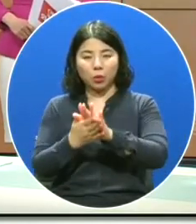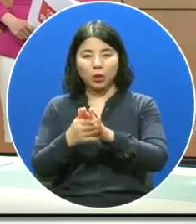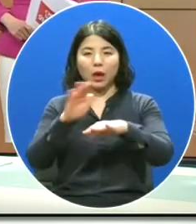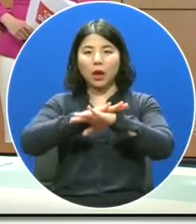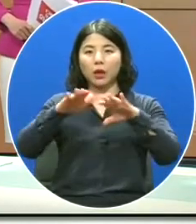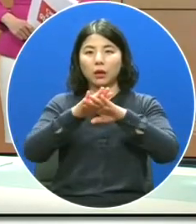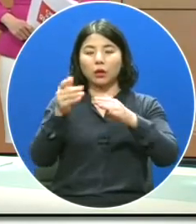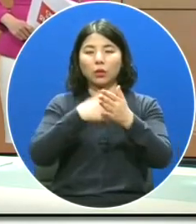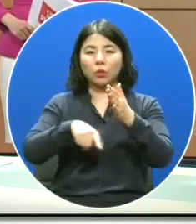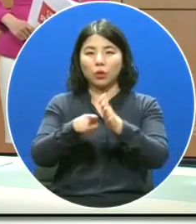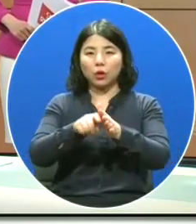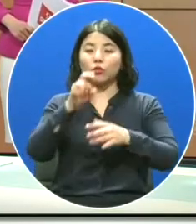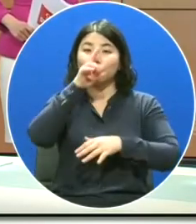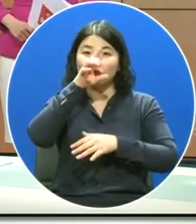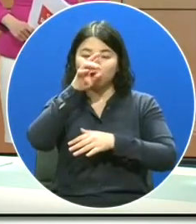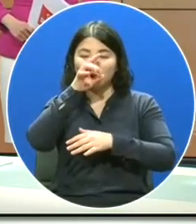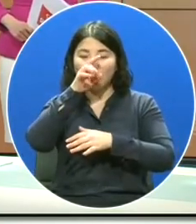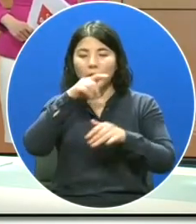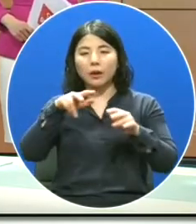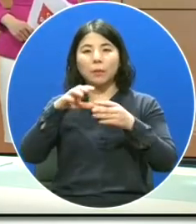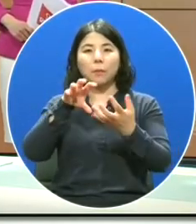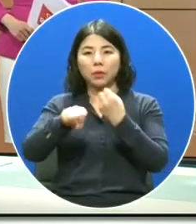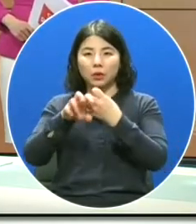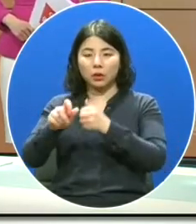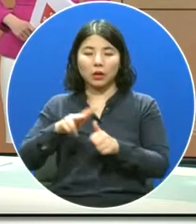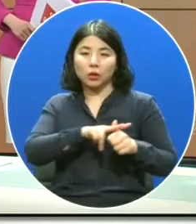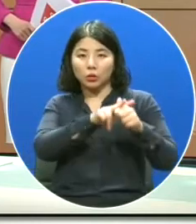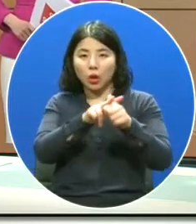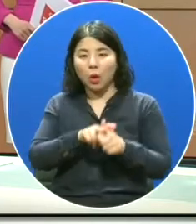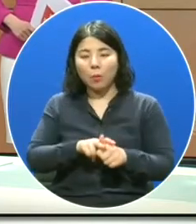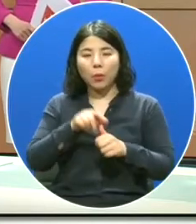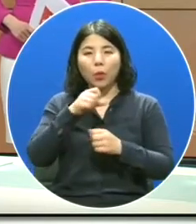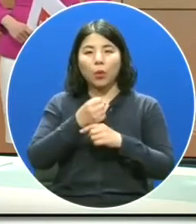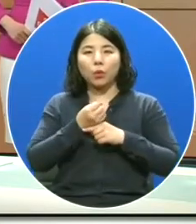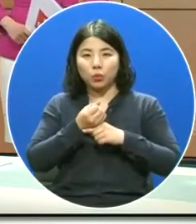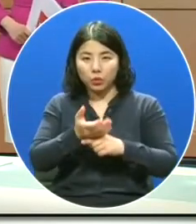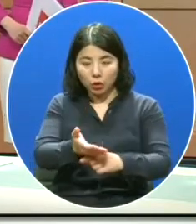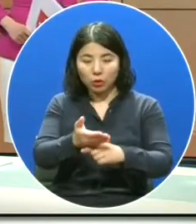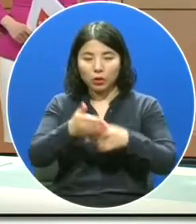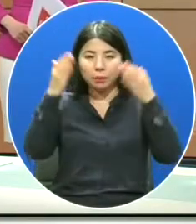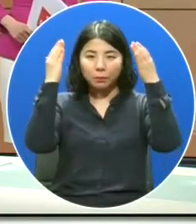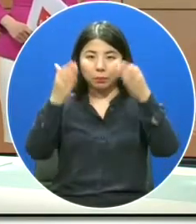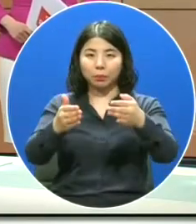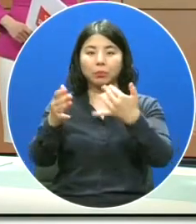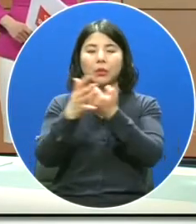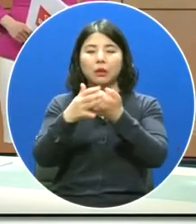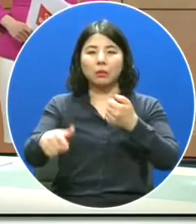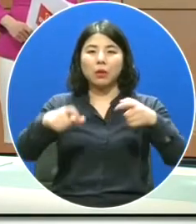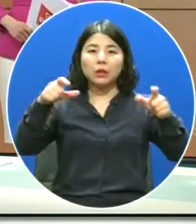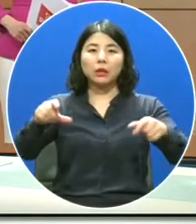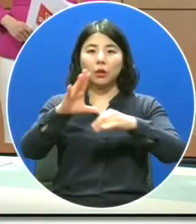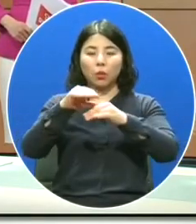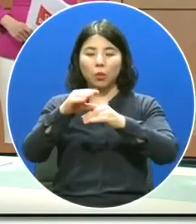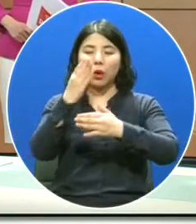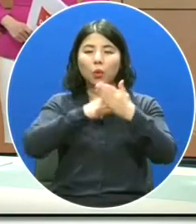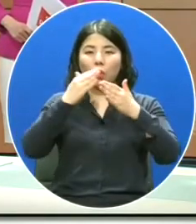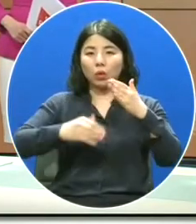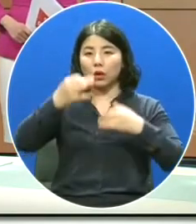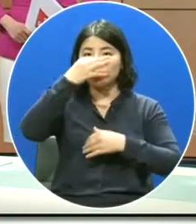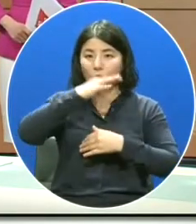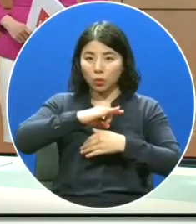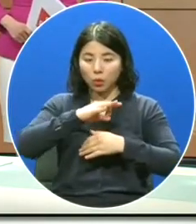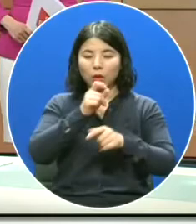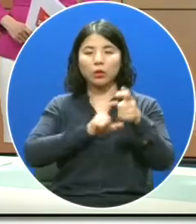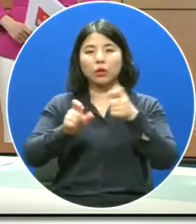위해 중앙의 방역 지침에 따른 실시간 정보를 효과적으로 전달하는 데 치중함으로써 지역 방송의